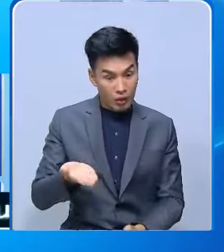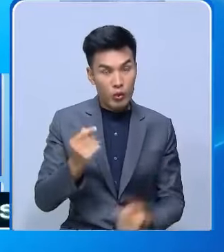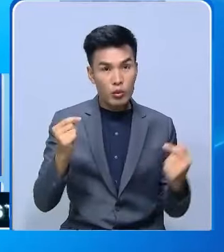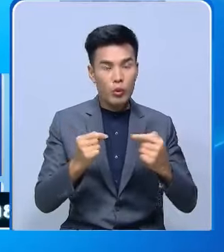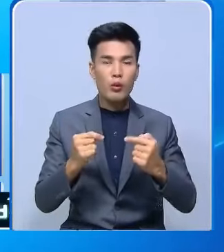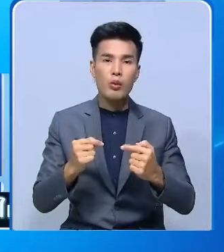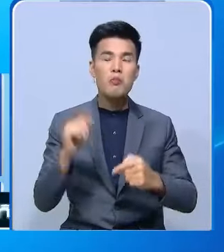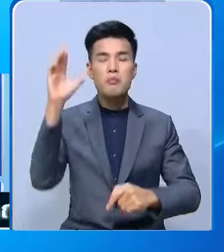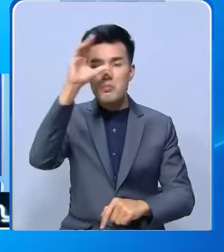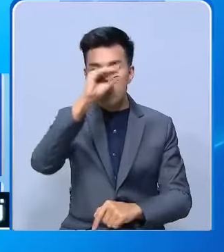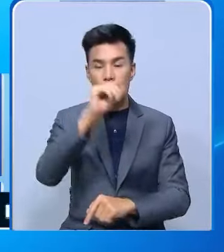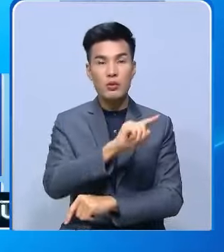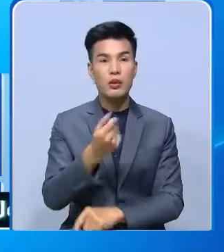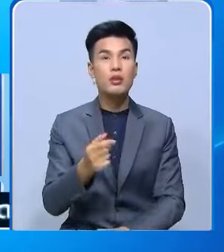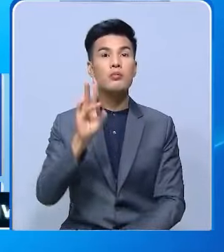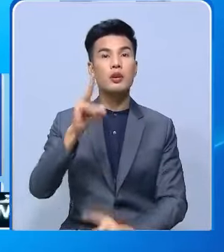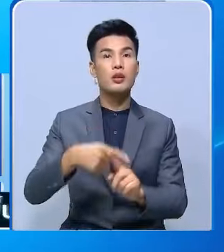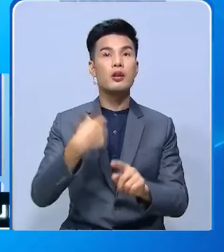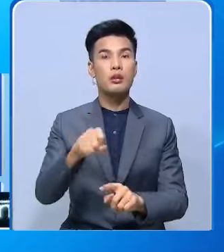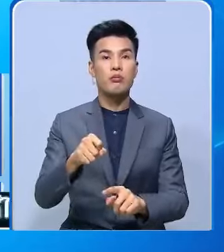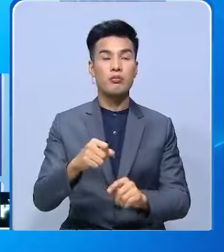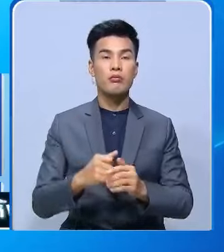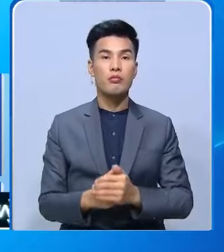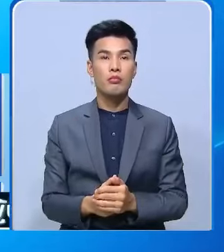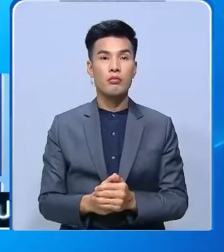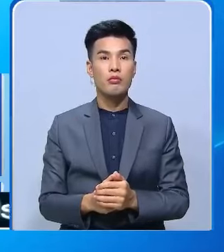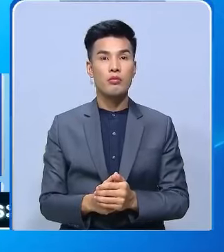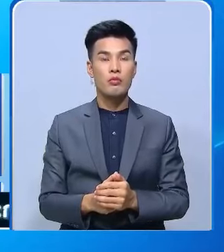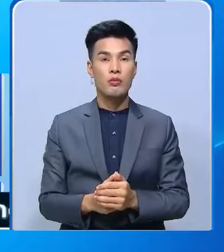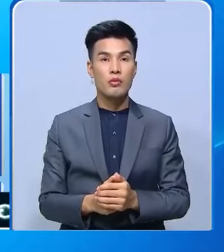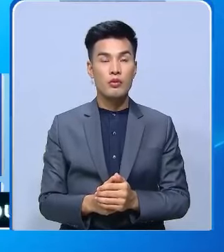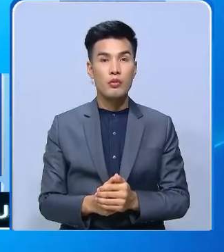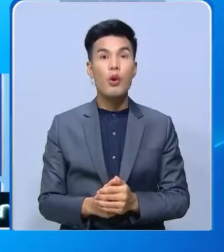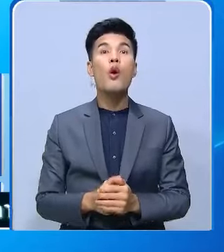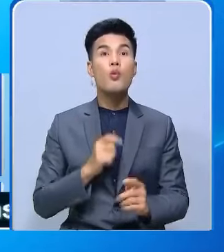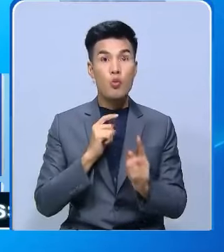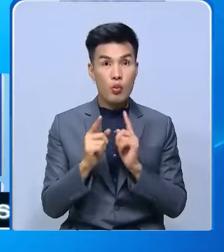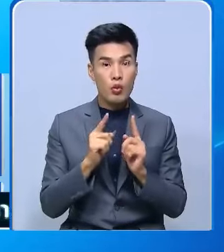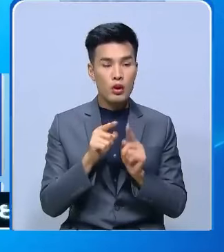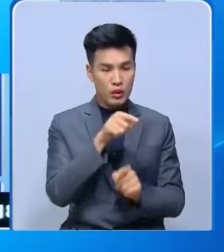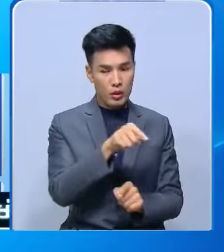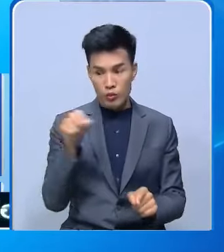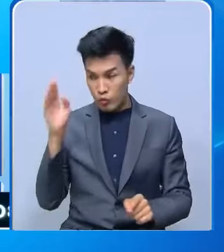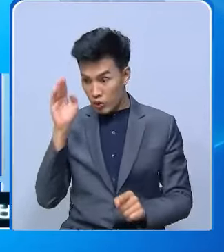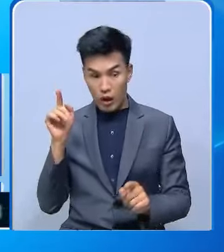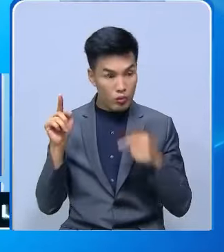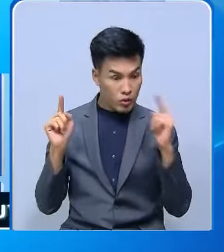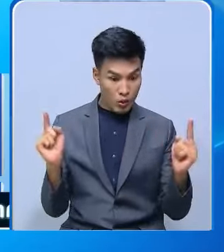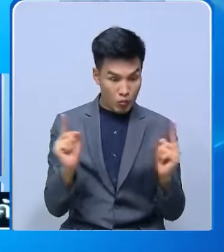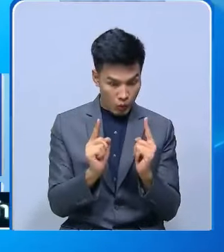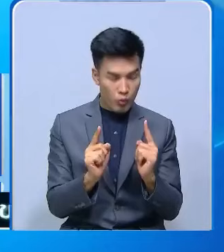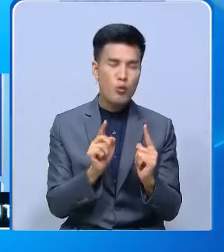ช่วงกลางคืนของวันที่17ตุลาคมที่ผ่านมา คุยกับทางผู้เสียหายเล่าแบบนี้ตัวเองรู้จักกับผู้ชายเนี่ยคบหากันได้สักระยะ